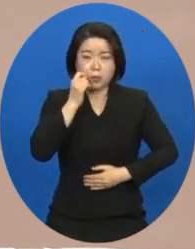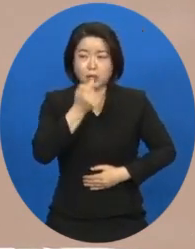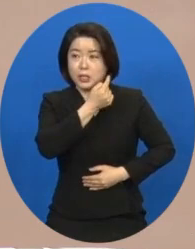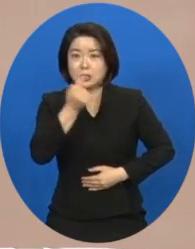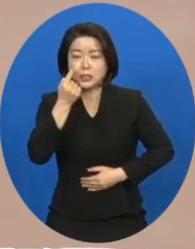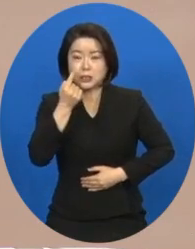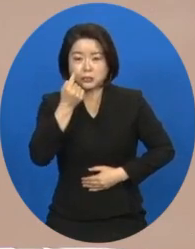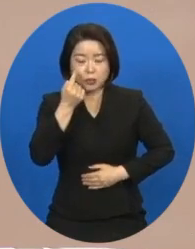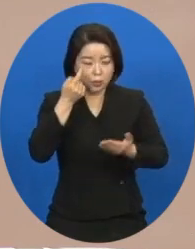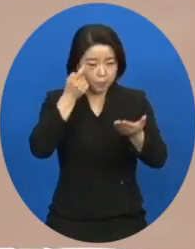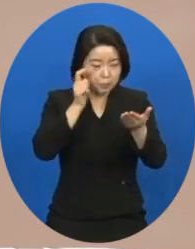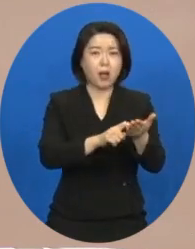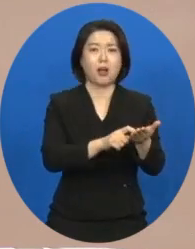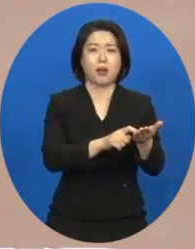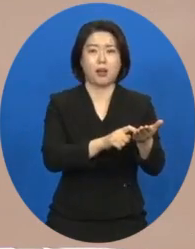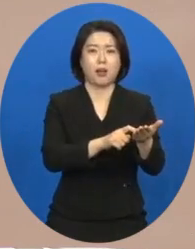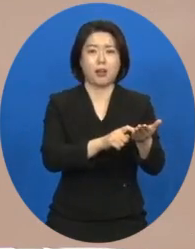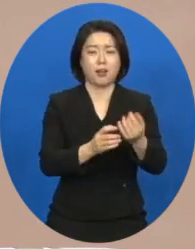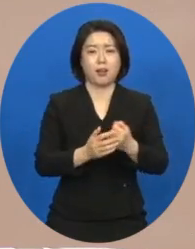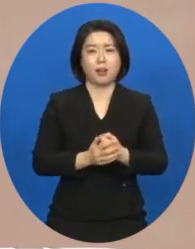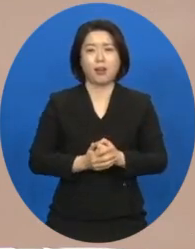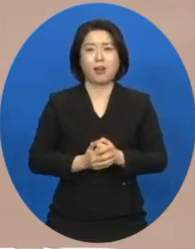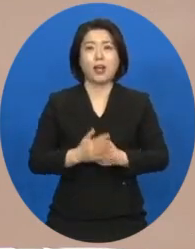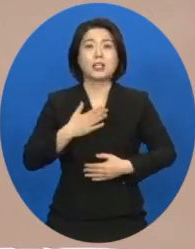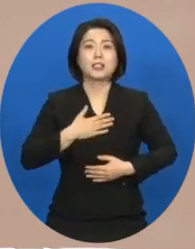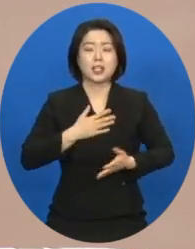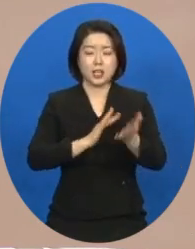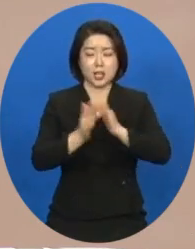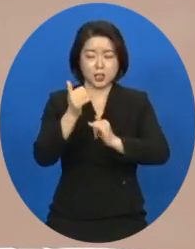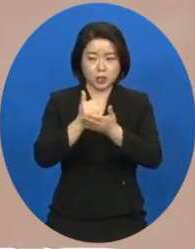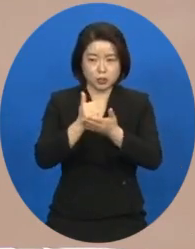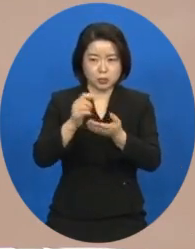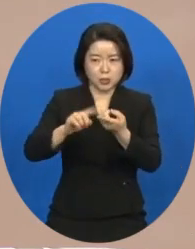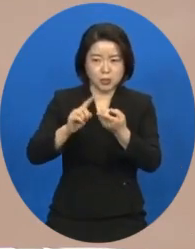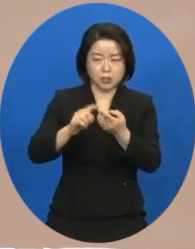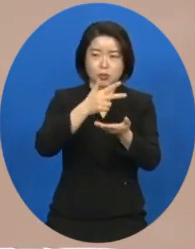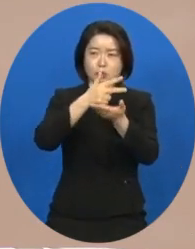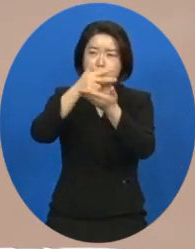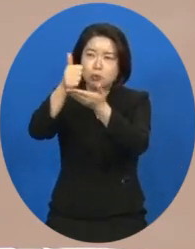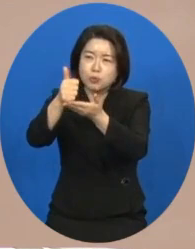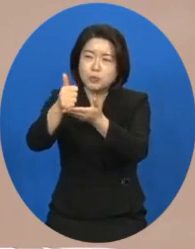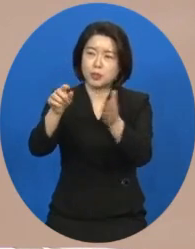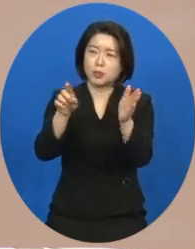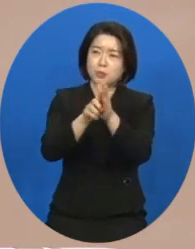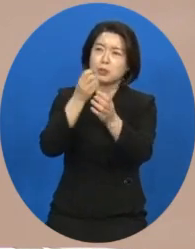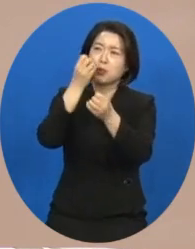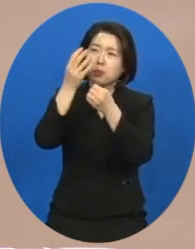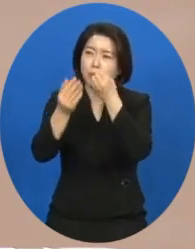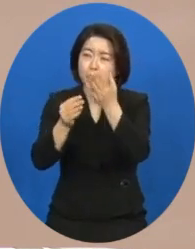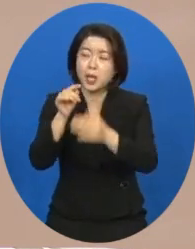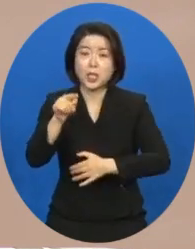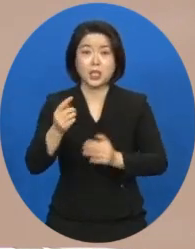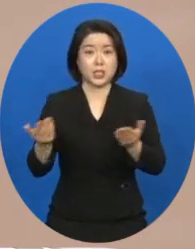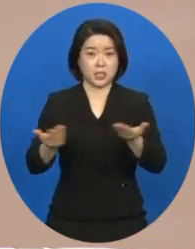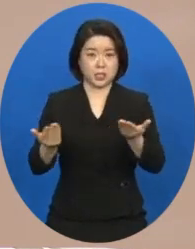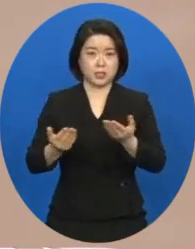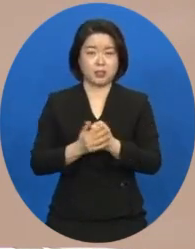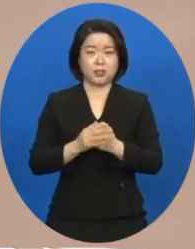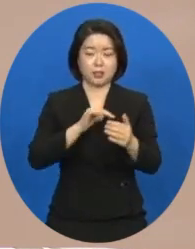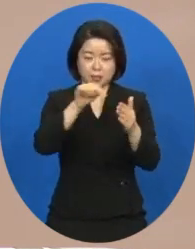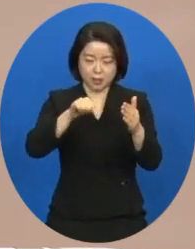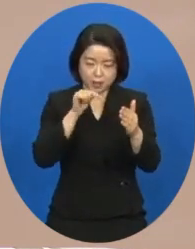발견했습니다. 제가 예수님을 주님이라고 진짜 믿고 고백하고 있는 일이 내